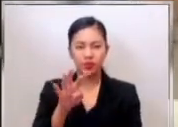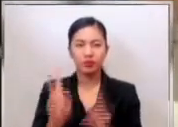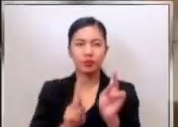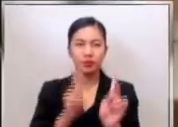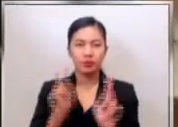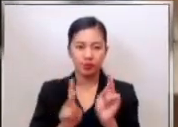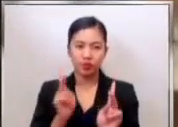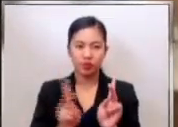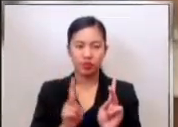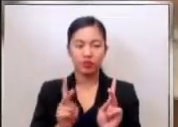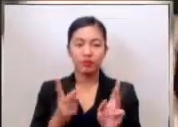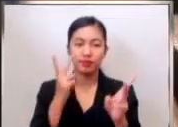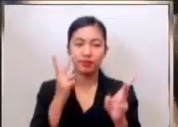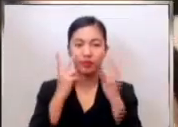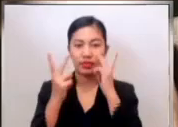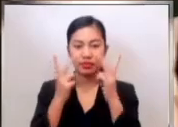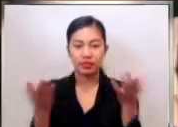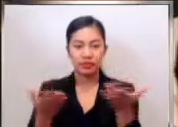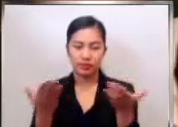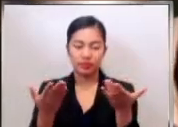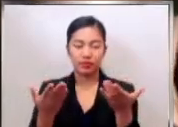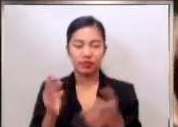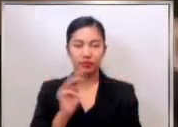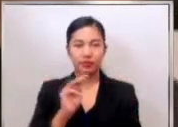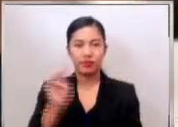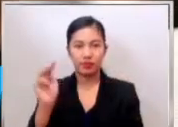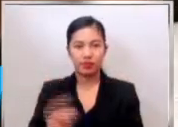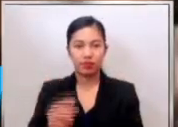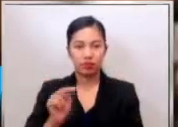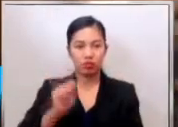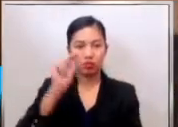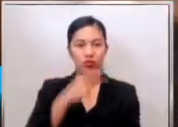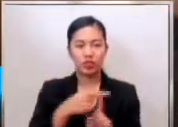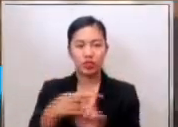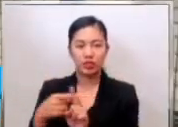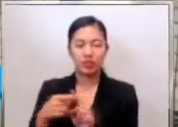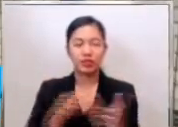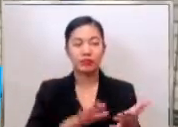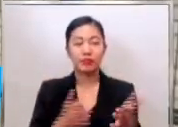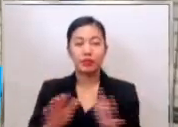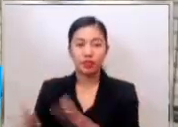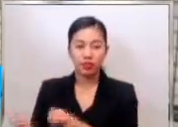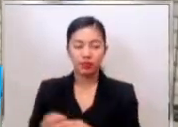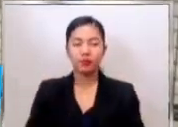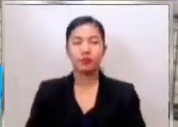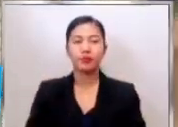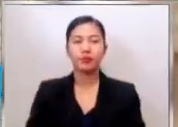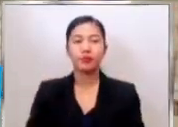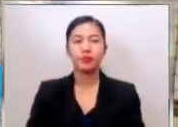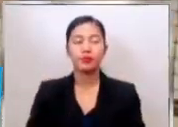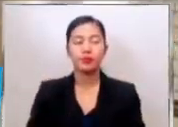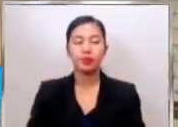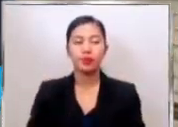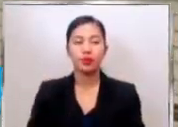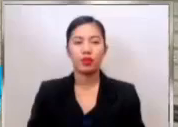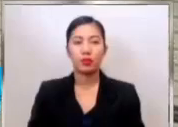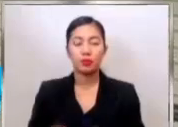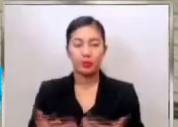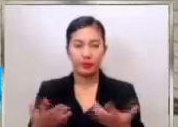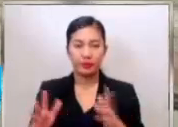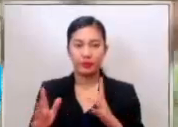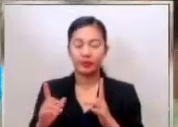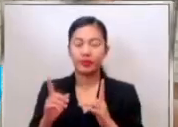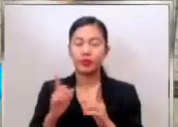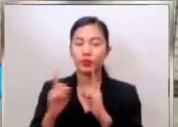na pumasok dito sa Manila North Cemetery. At sa pakikipag-usap natin sa mga tauhan ng Manila Police District at sa mga tauhan